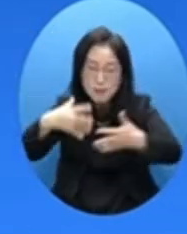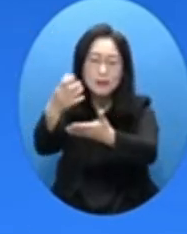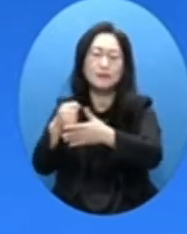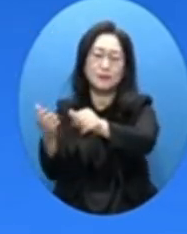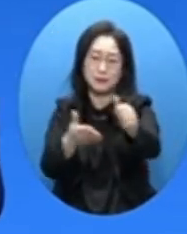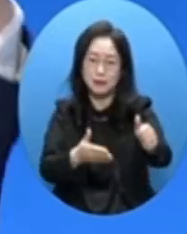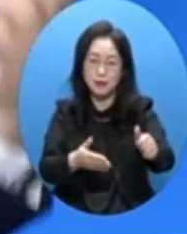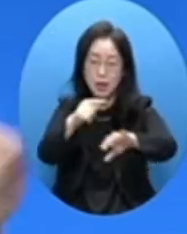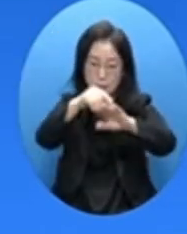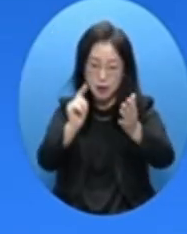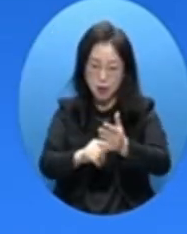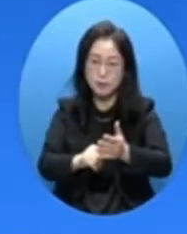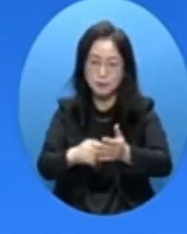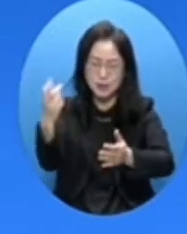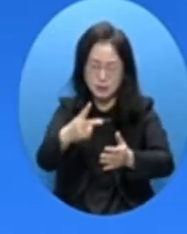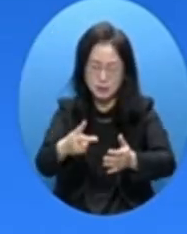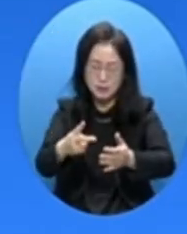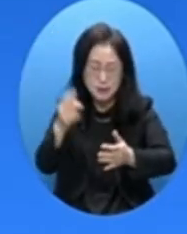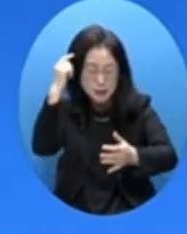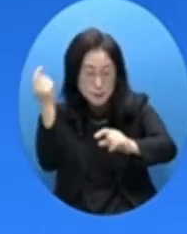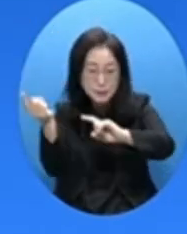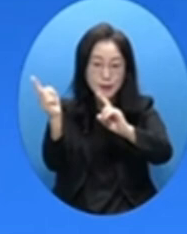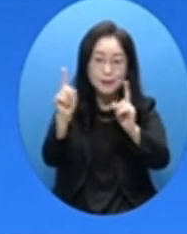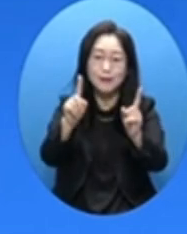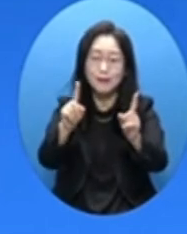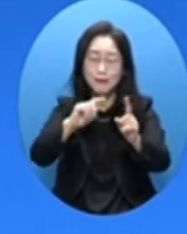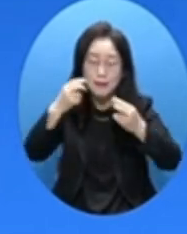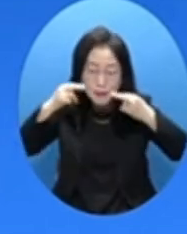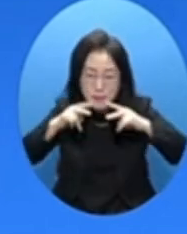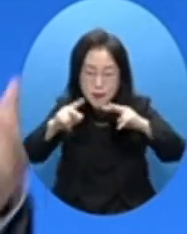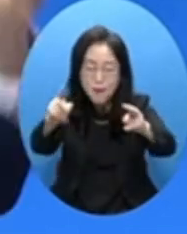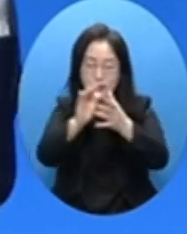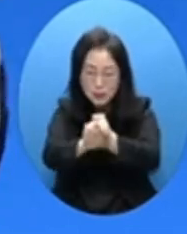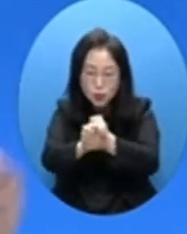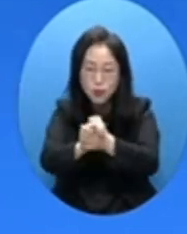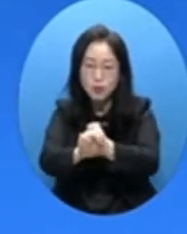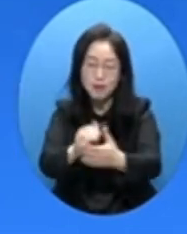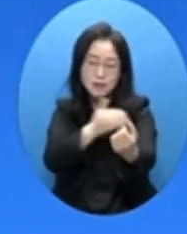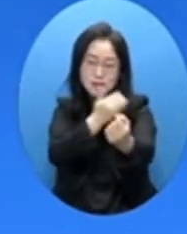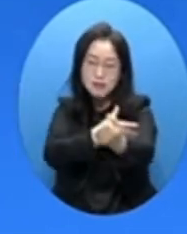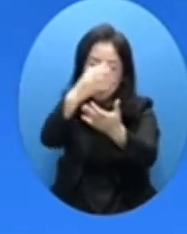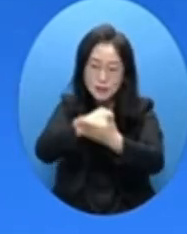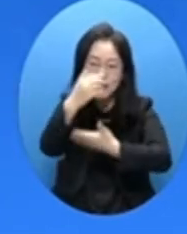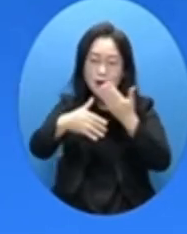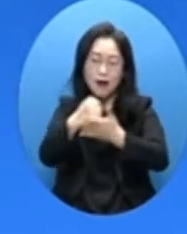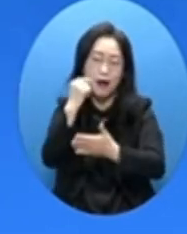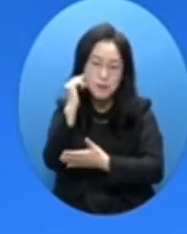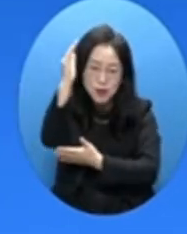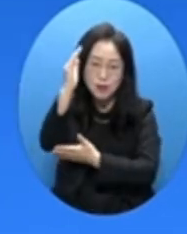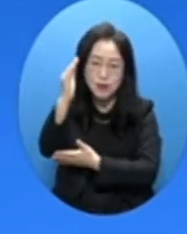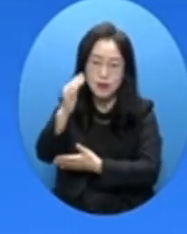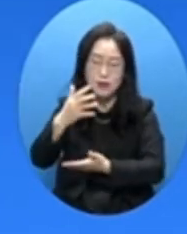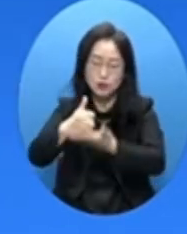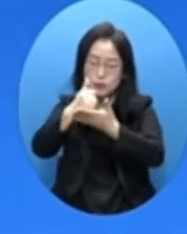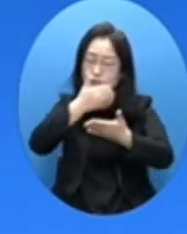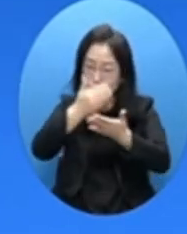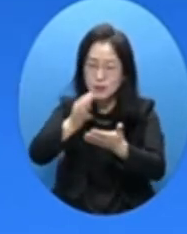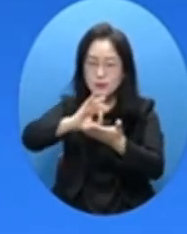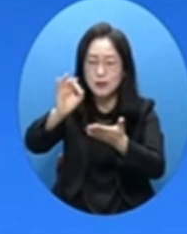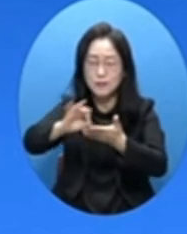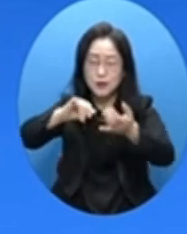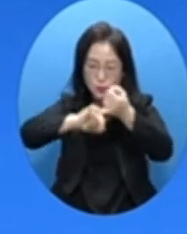여러분 마음이 다시 주님 앞에 살아나서 방언을 말하며 기도하며 능력 받아 하나님의 영광 가운데 주 예수님만은